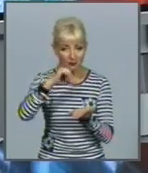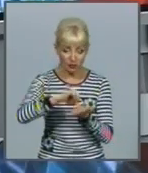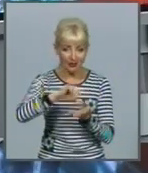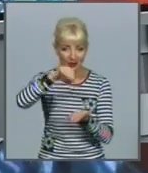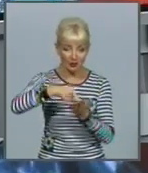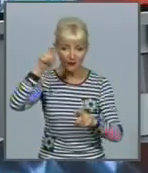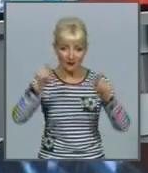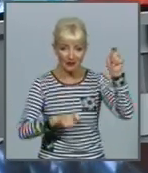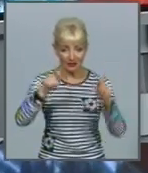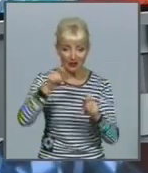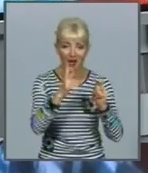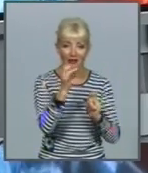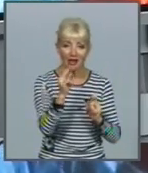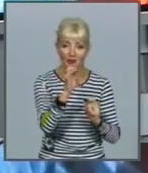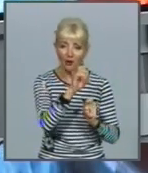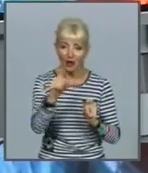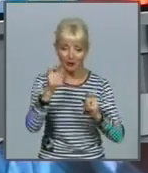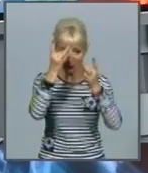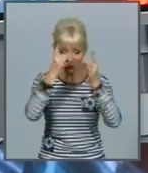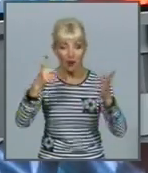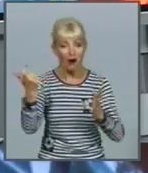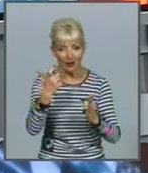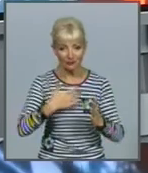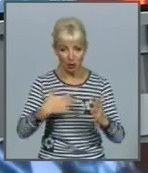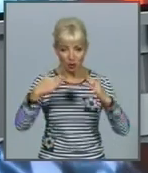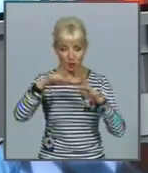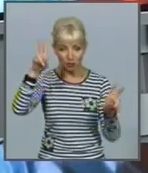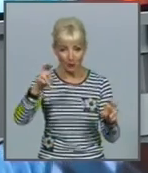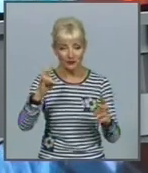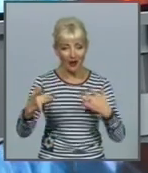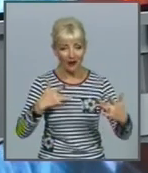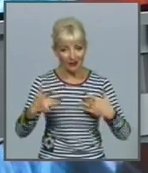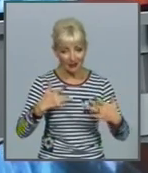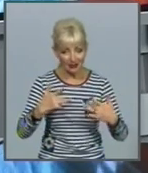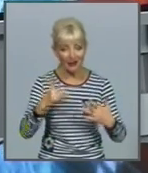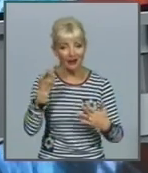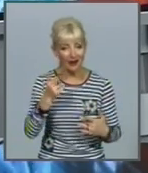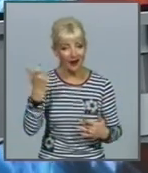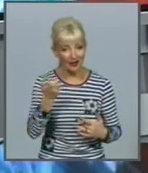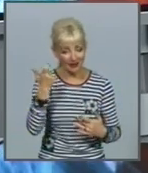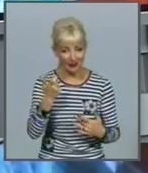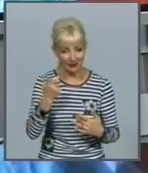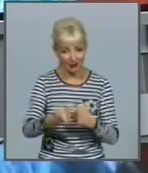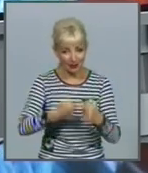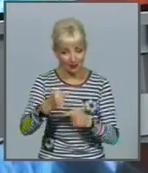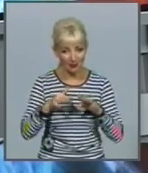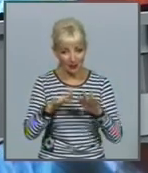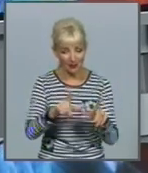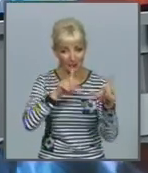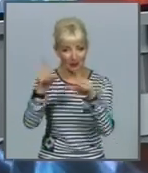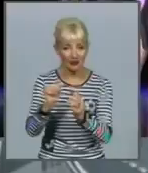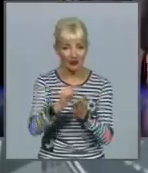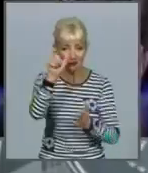культур «Харків – наш дім». На гала-концерт цього традиційного для Харкова заходу відправилась і наш кореспондент Анжела Сушко.